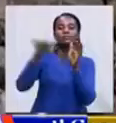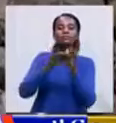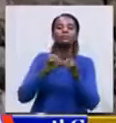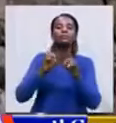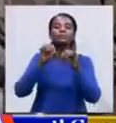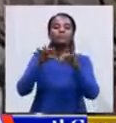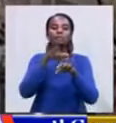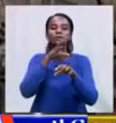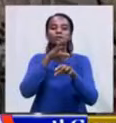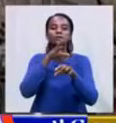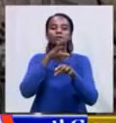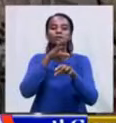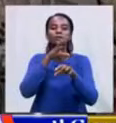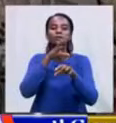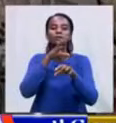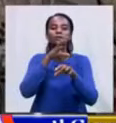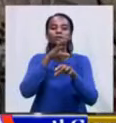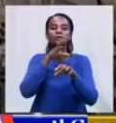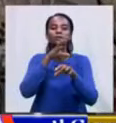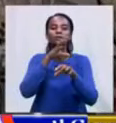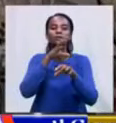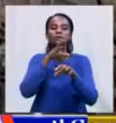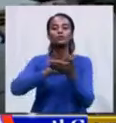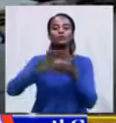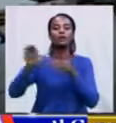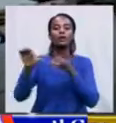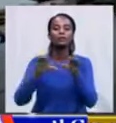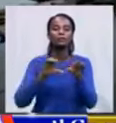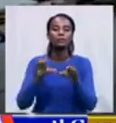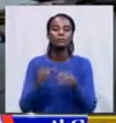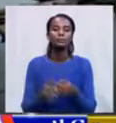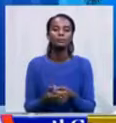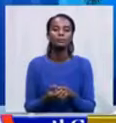ፎይታ መገኘቱ ነው ትልቁን ወንዝ ንጹህ ያደረገው።